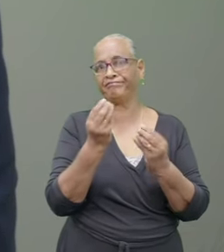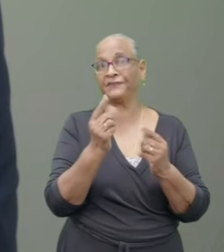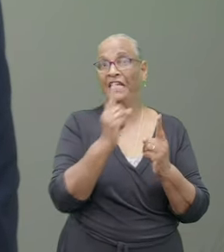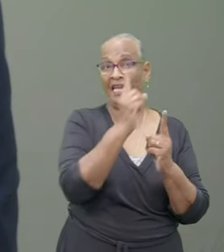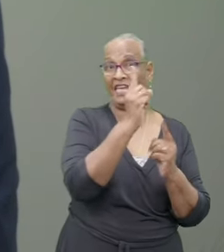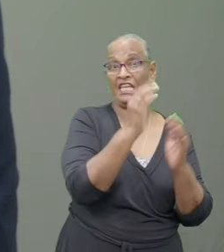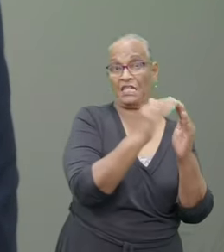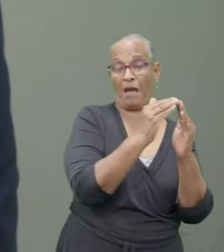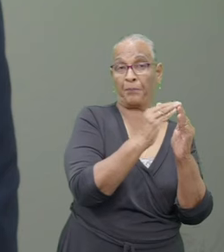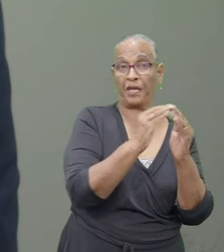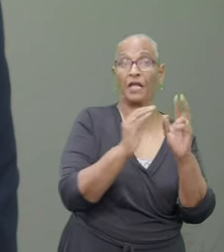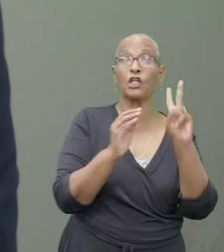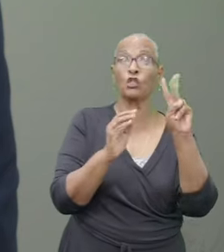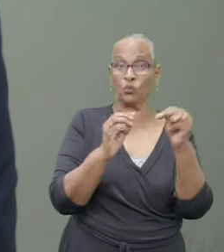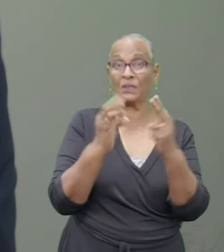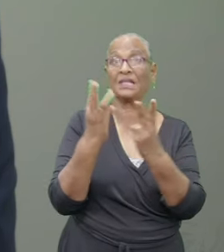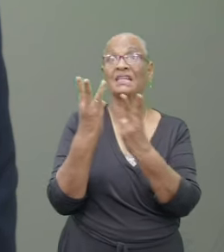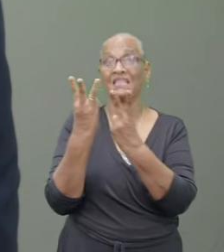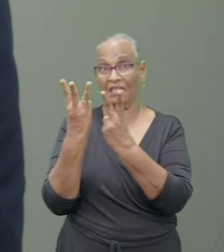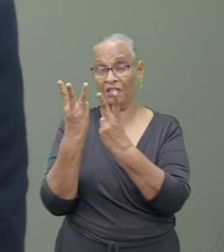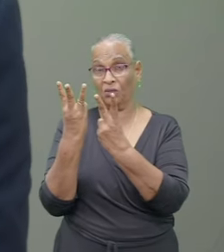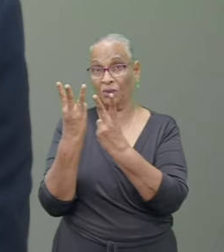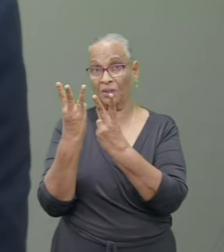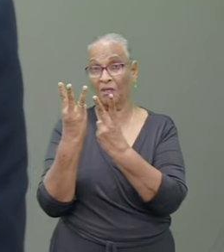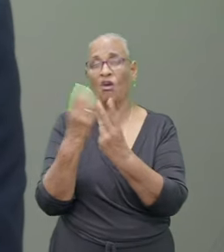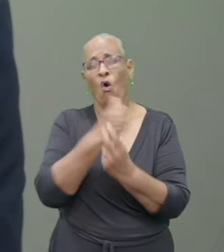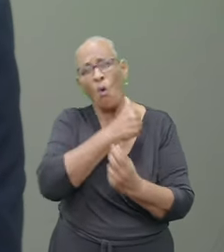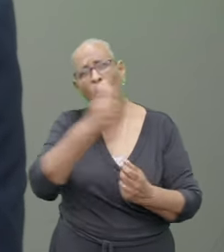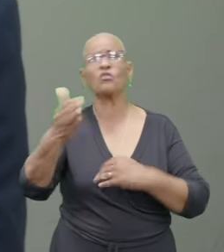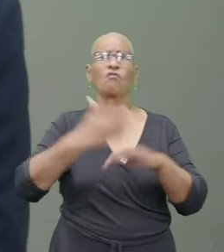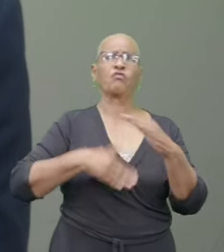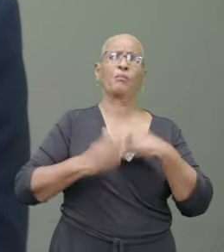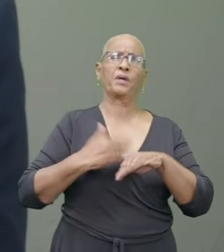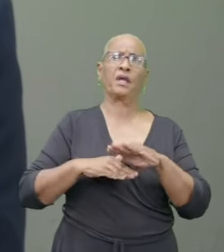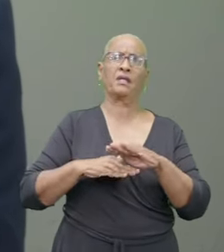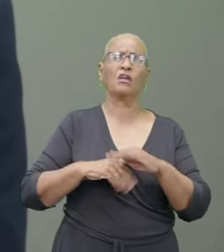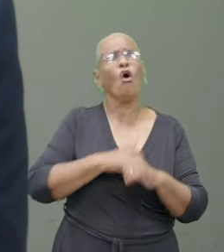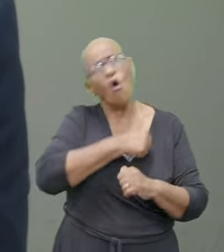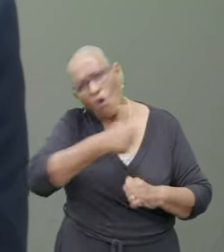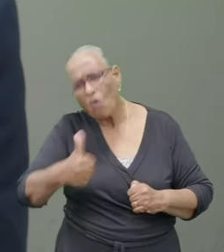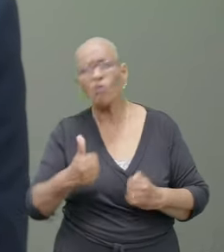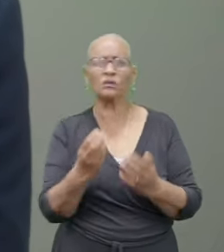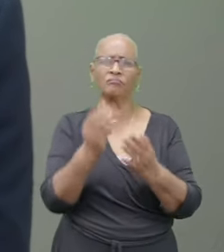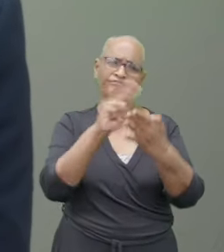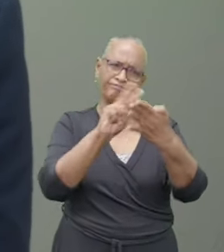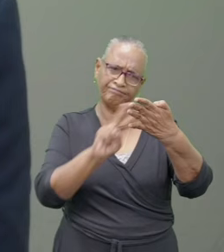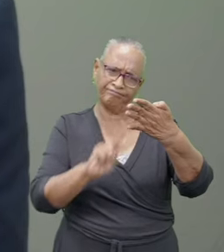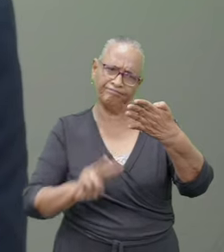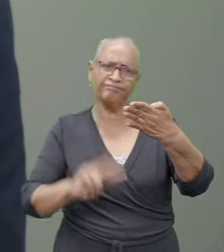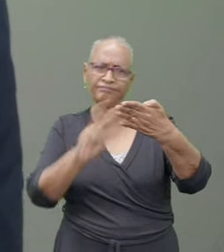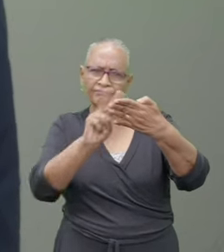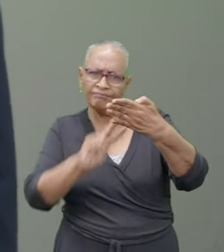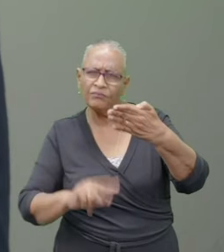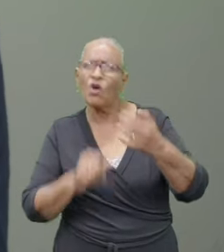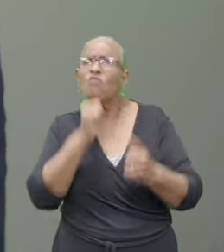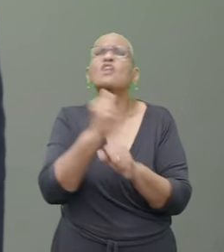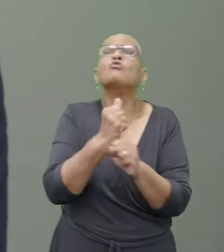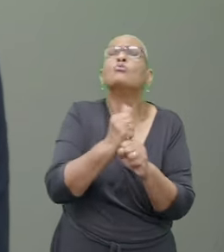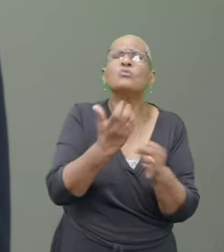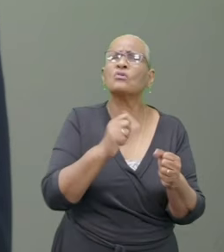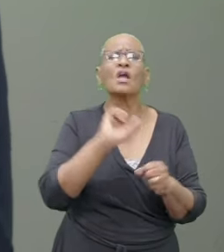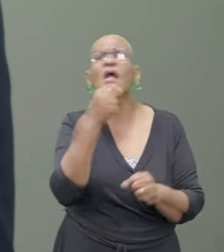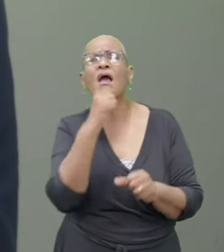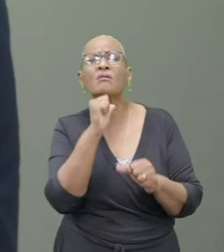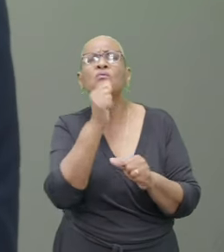april 2023 geïntroduceerd, na een goede voorbereiding, na een goede inventarisatie van wat moeten we doen, wat kunnen we